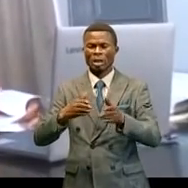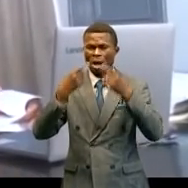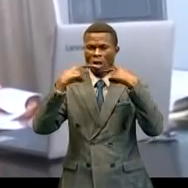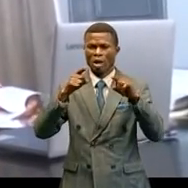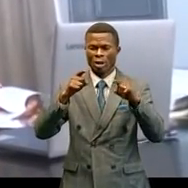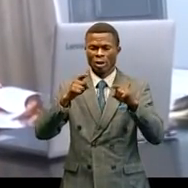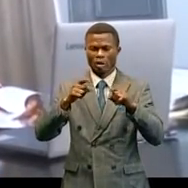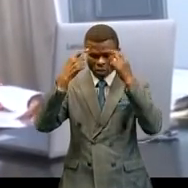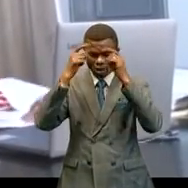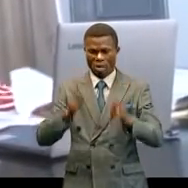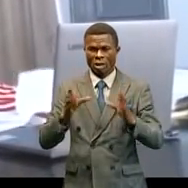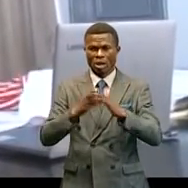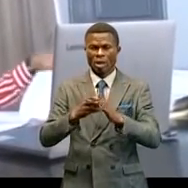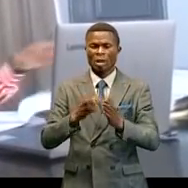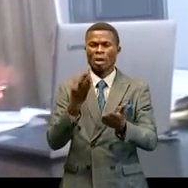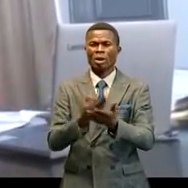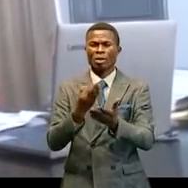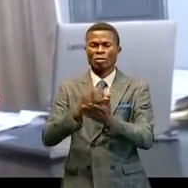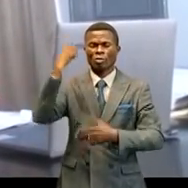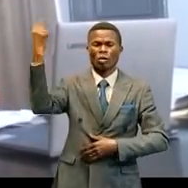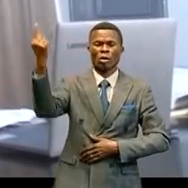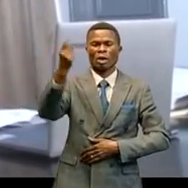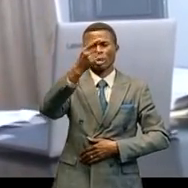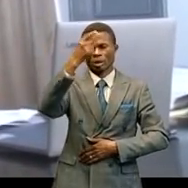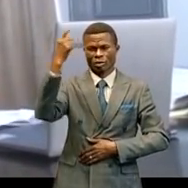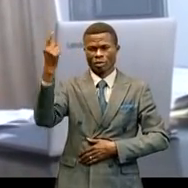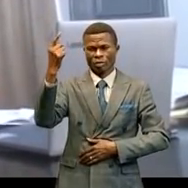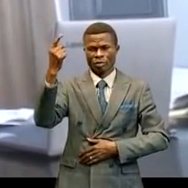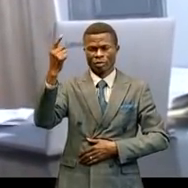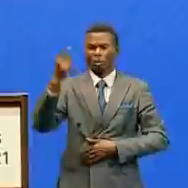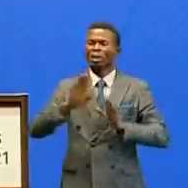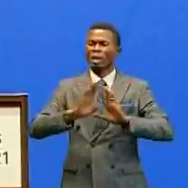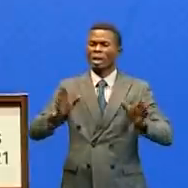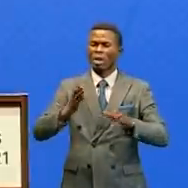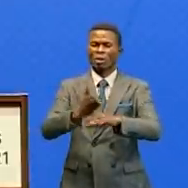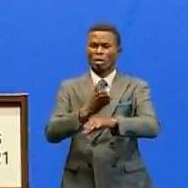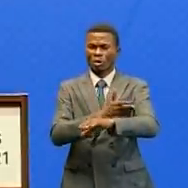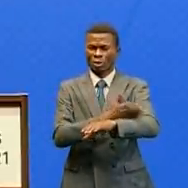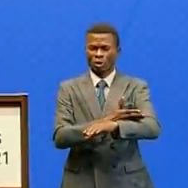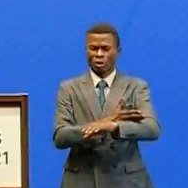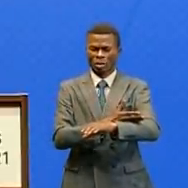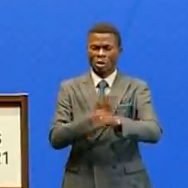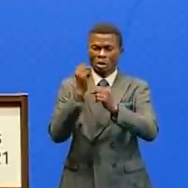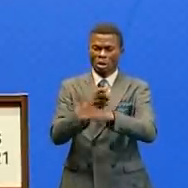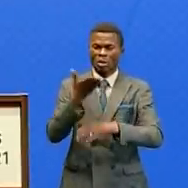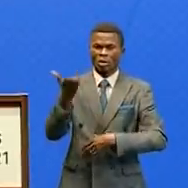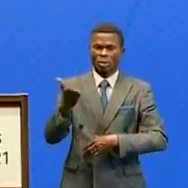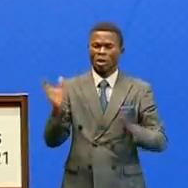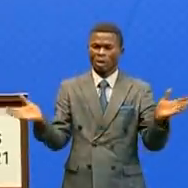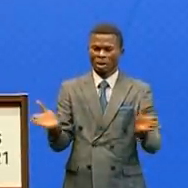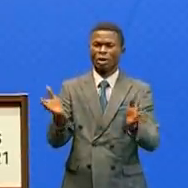dans l'accord avec le Fonds monétaire international. Des performances qui, grâce à ces dispositifs